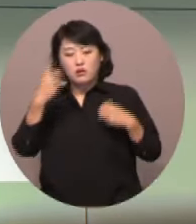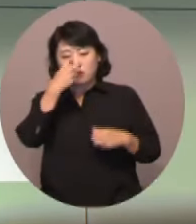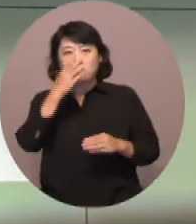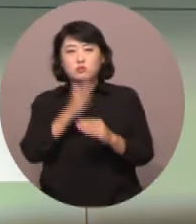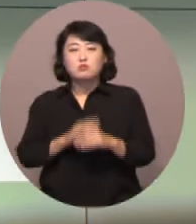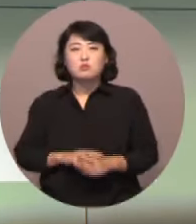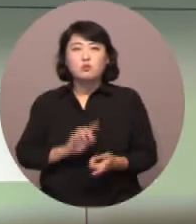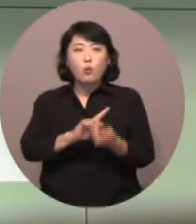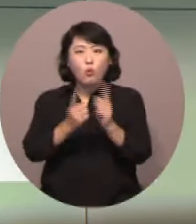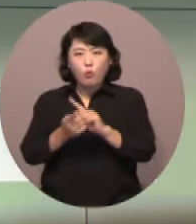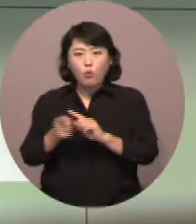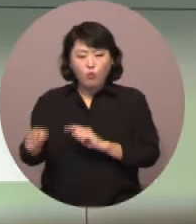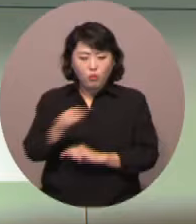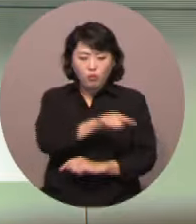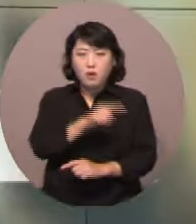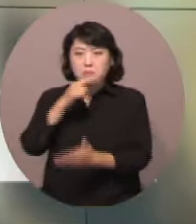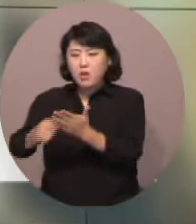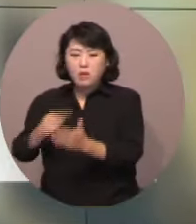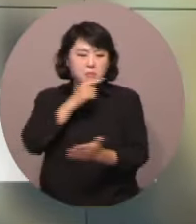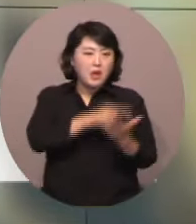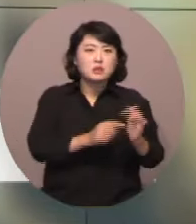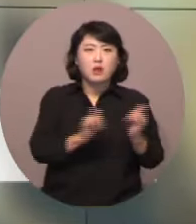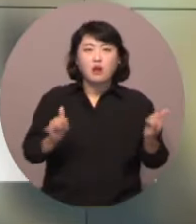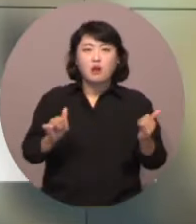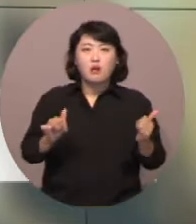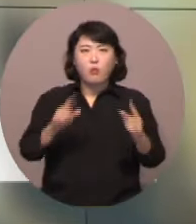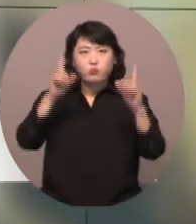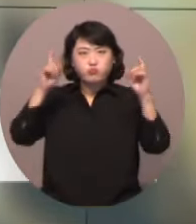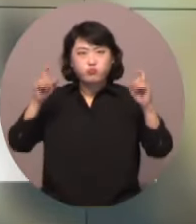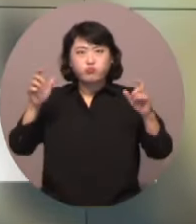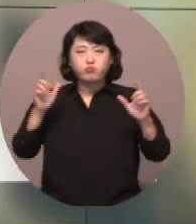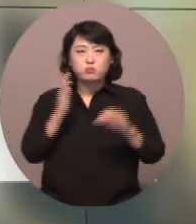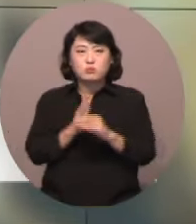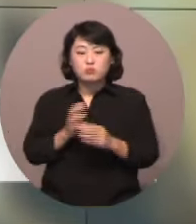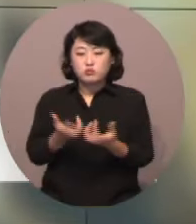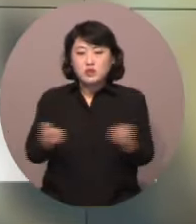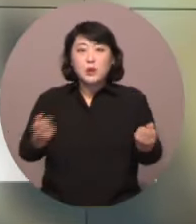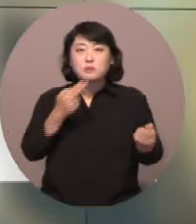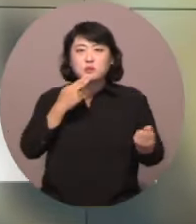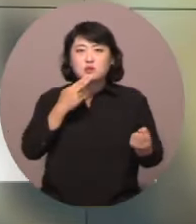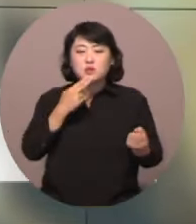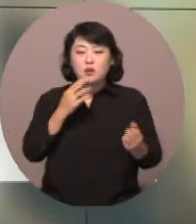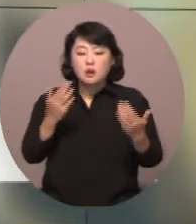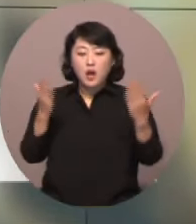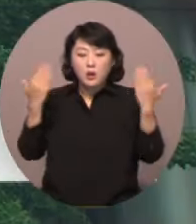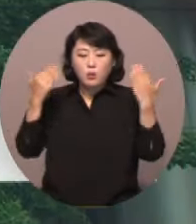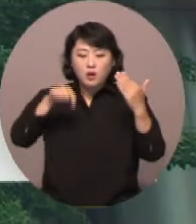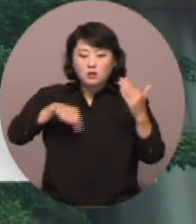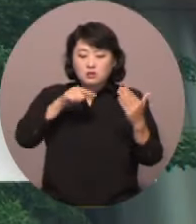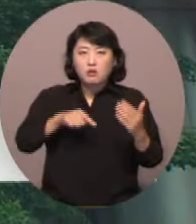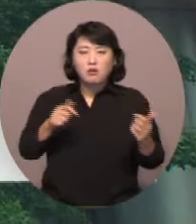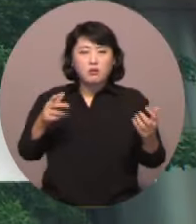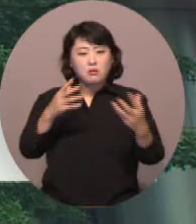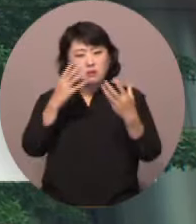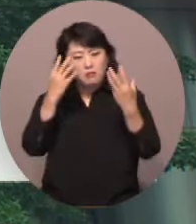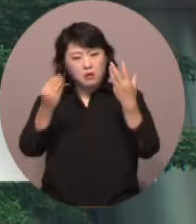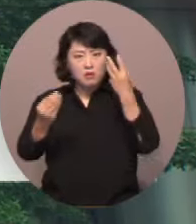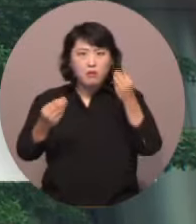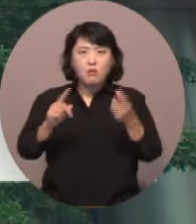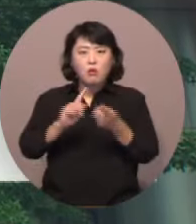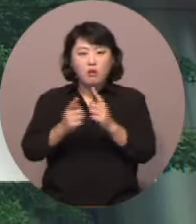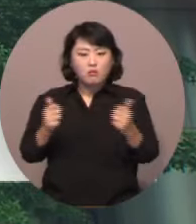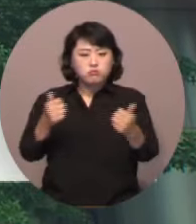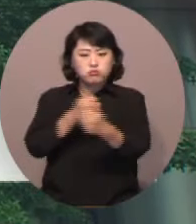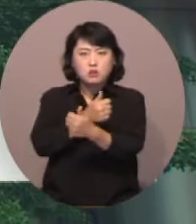서로 피해자라고 주장하는 두 학생은 제대로 된 분리 조치 없이 교내에서 수시로 마주치고 있다며 극심한